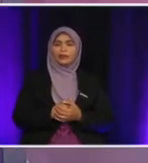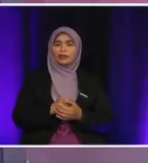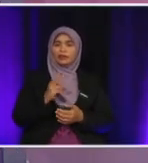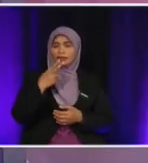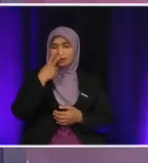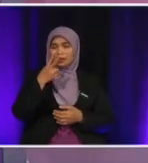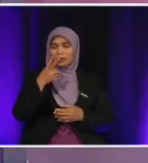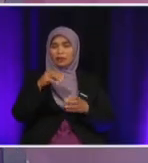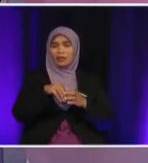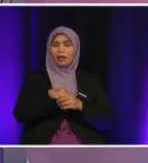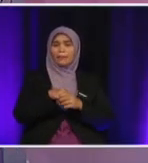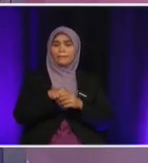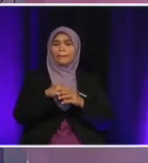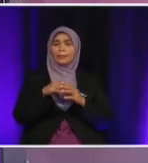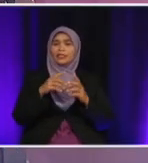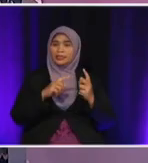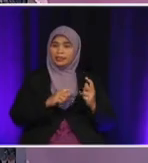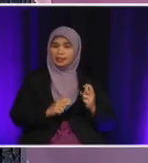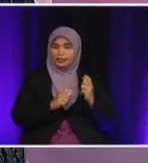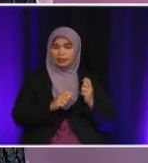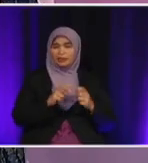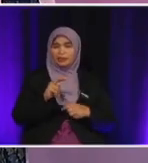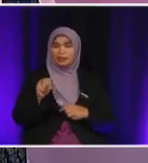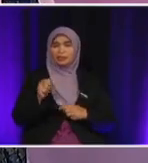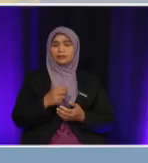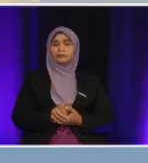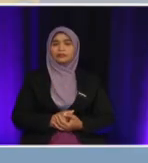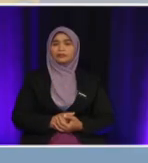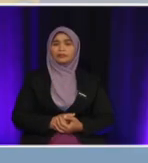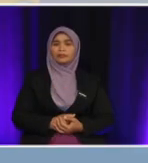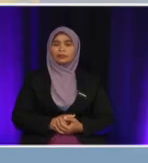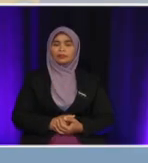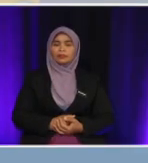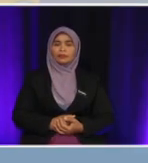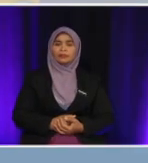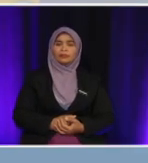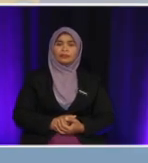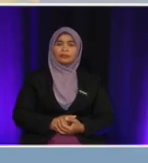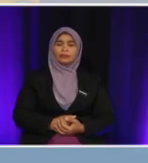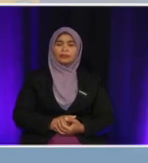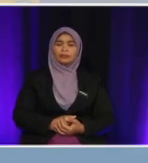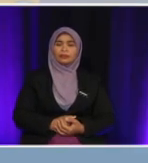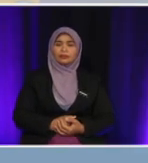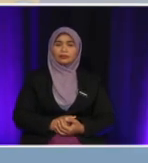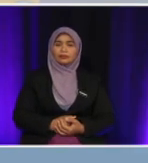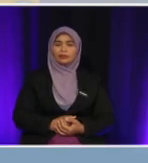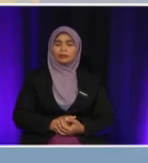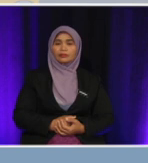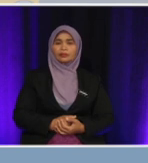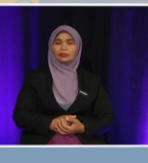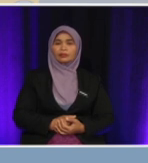dalam aspek ketentraman yang belum baca tadi siapa Oke ataupun ada satu kawan kita